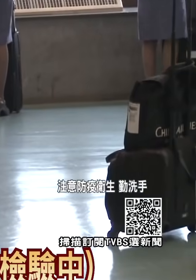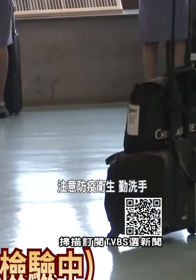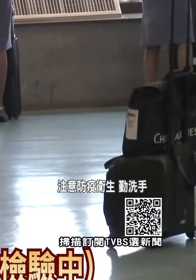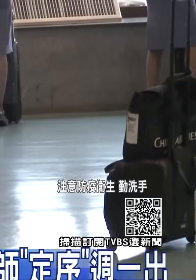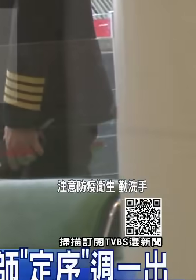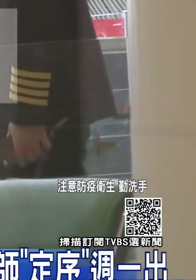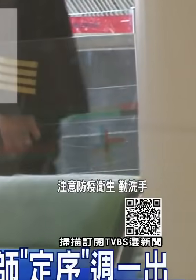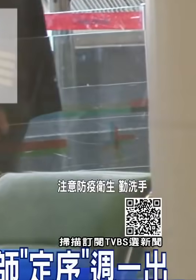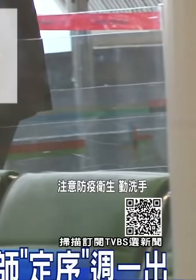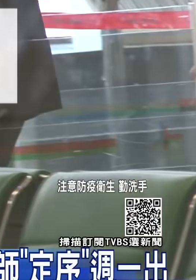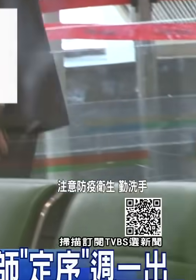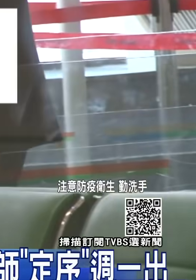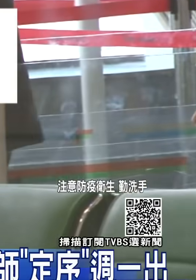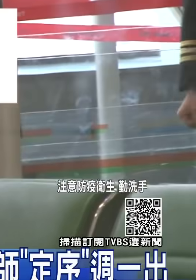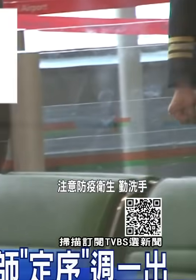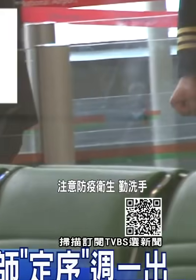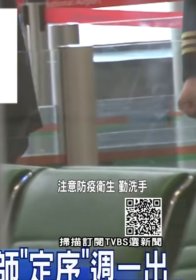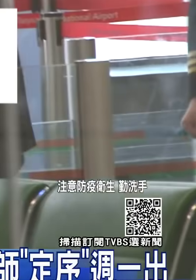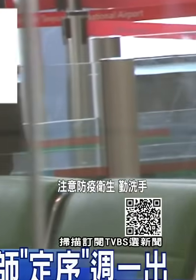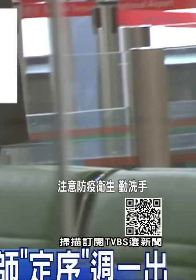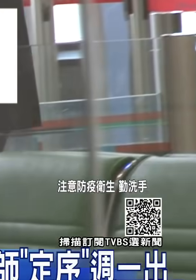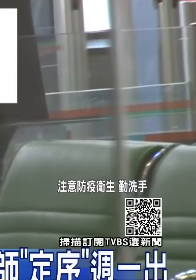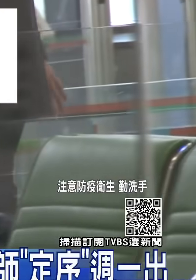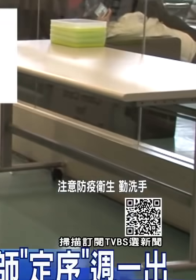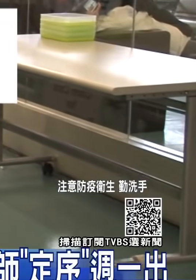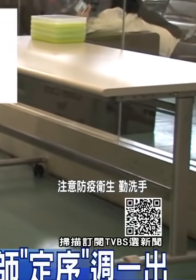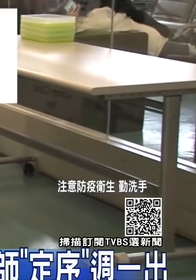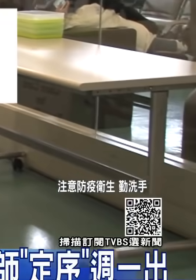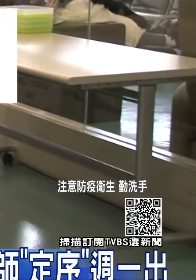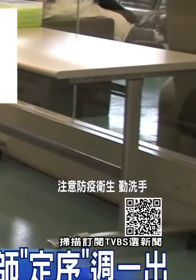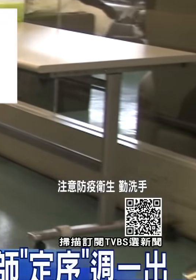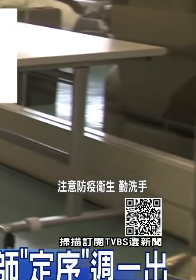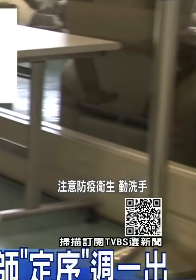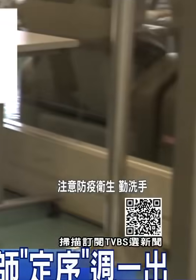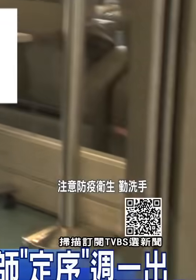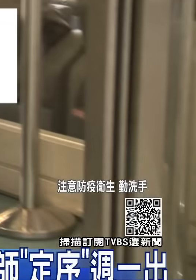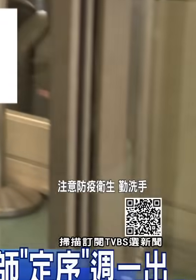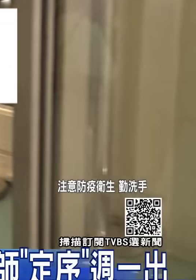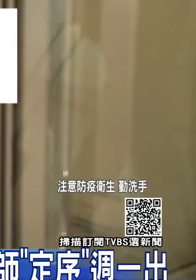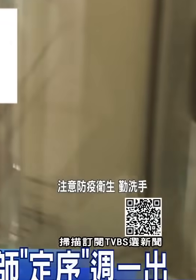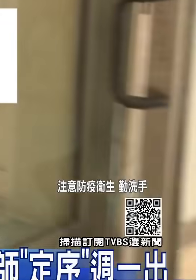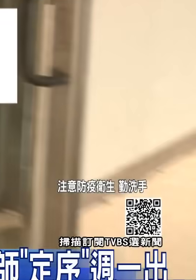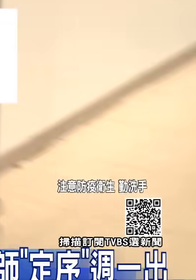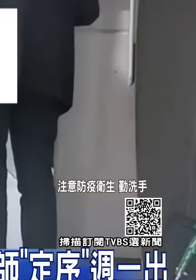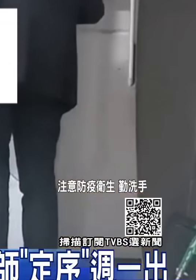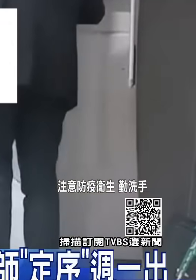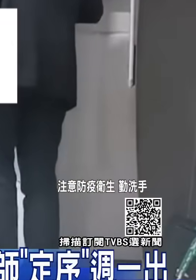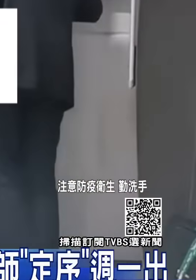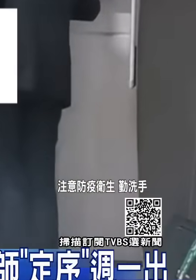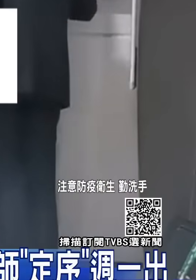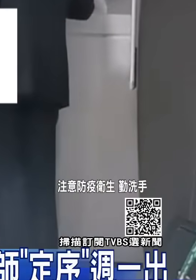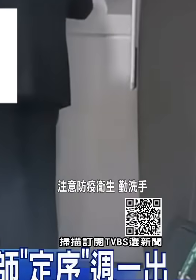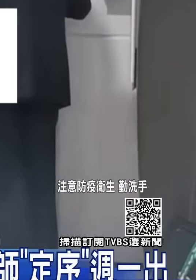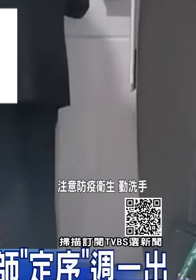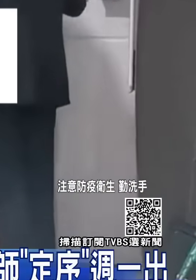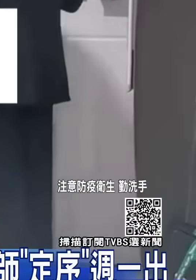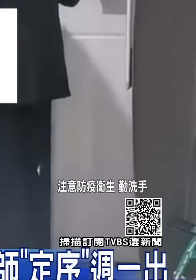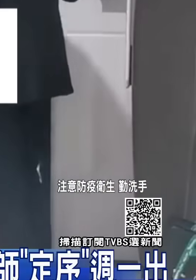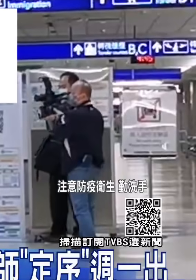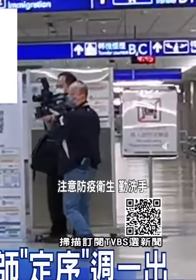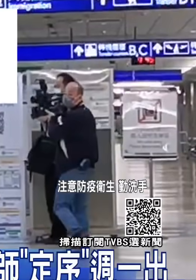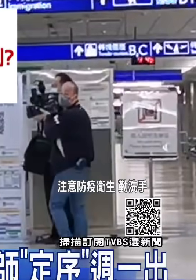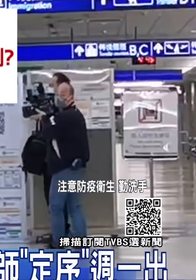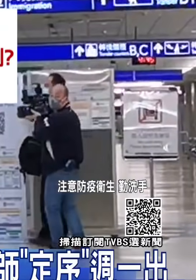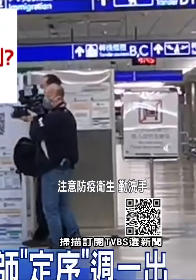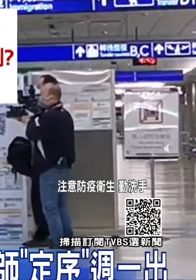高风险国家入境机组员筛检第一轮过关，而按1619和按16120机师的基因定序则要等周一出